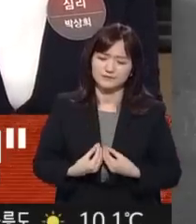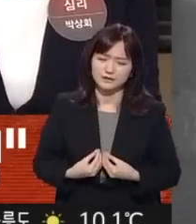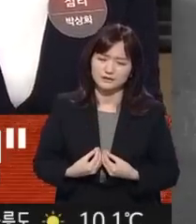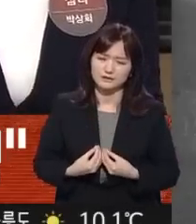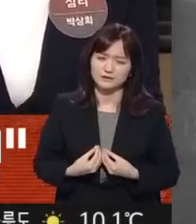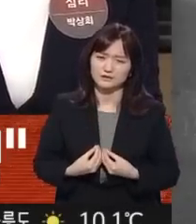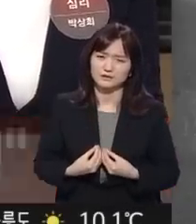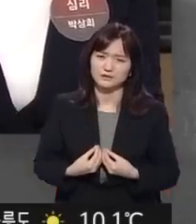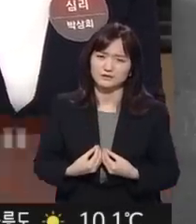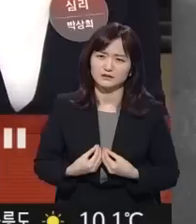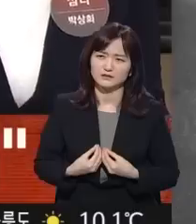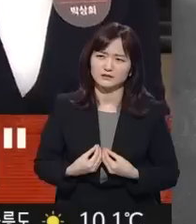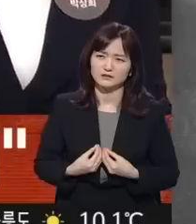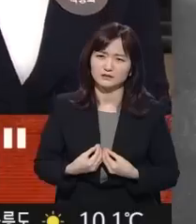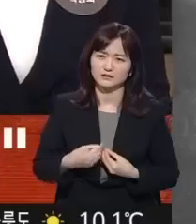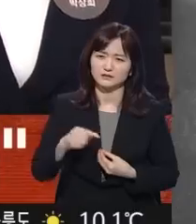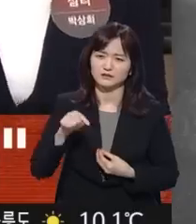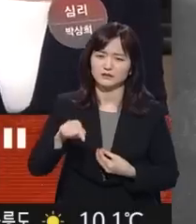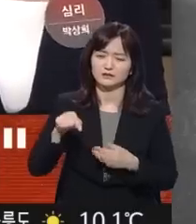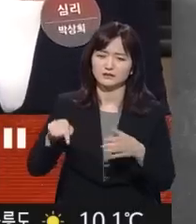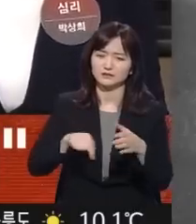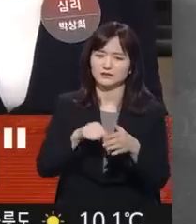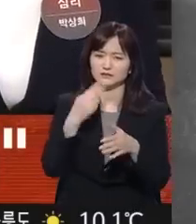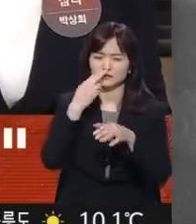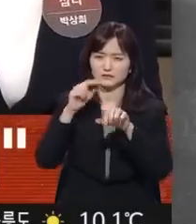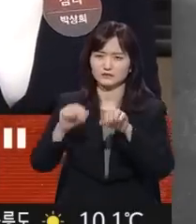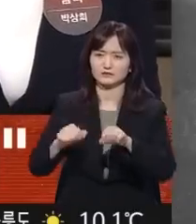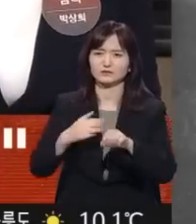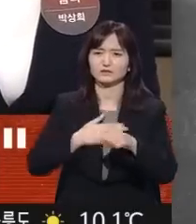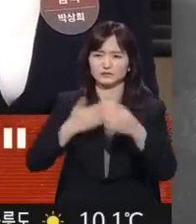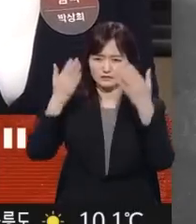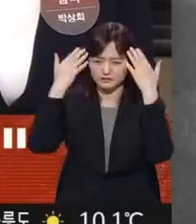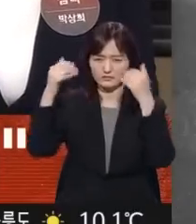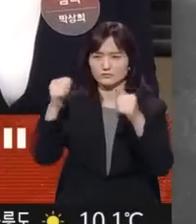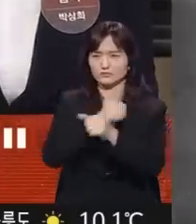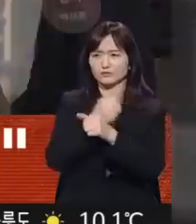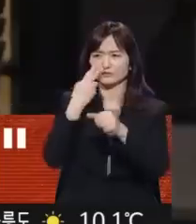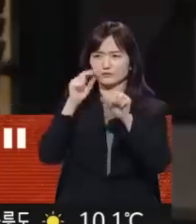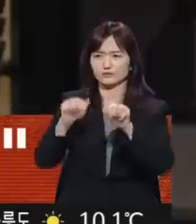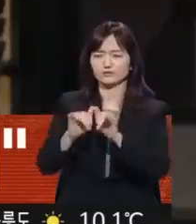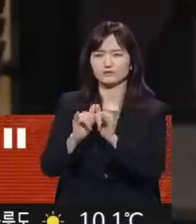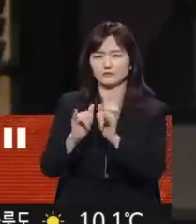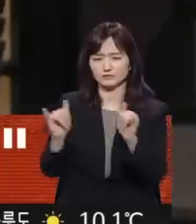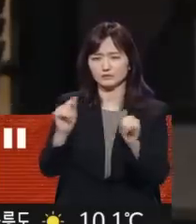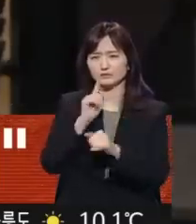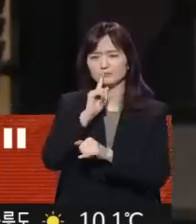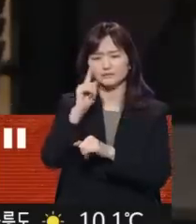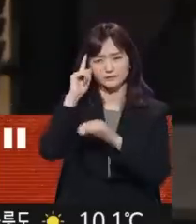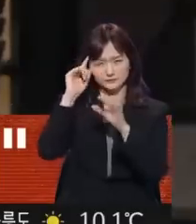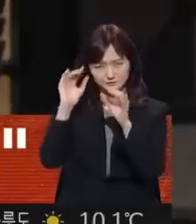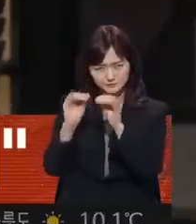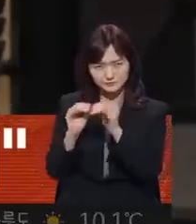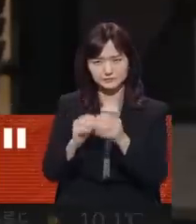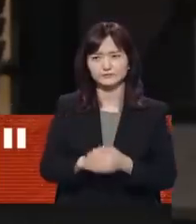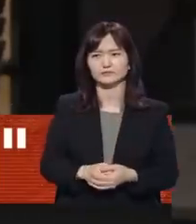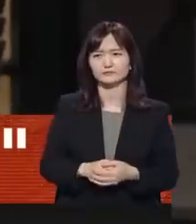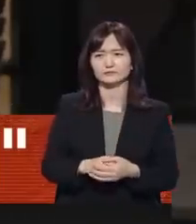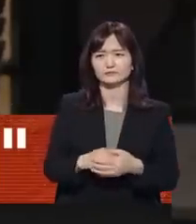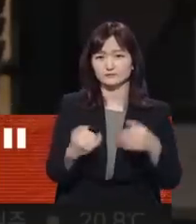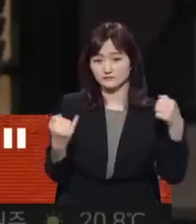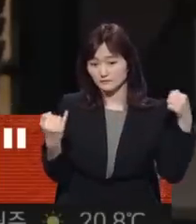안에서 살아내서 나는 학교폭력의 생존자다라고 얘기하는 것에 공감이 갔고 같고요. 가해자들이 뭐 억울한